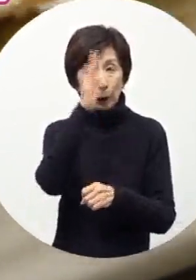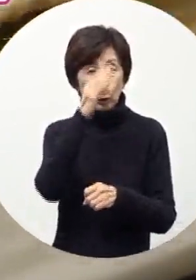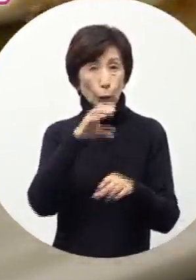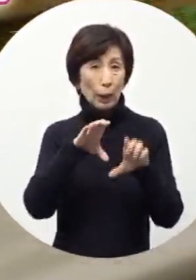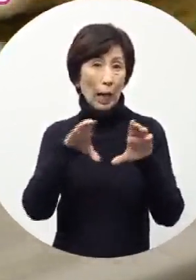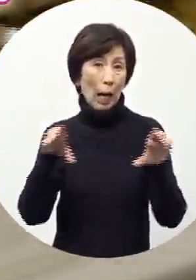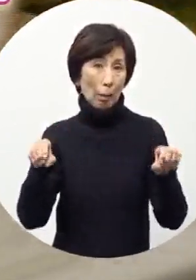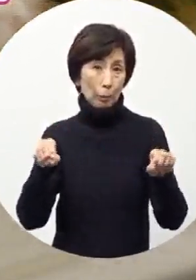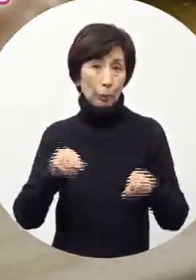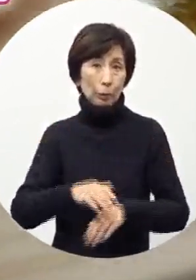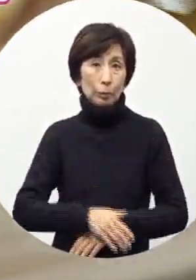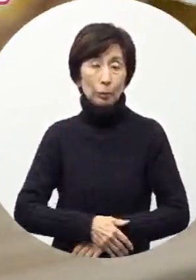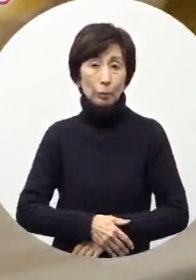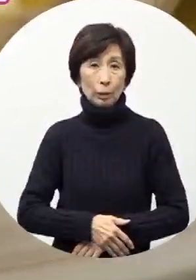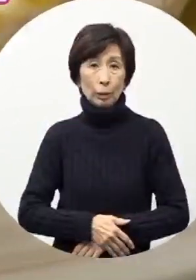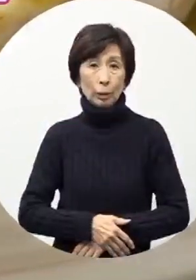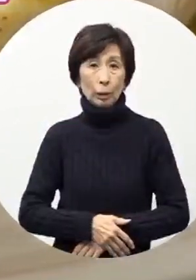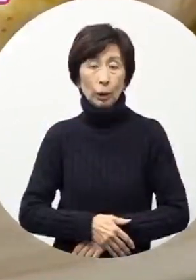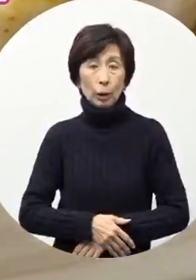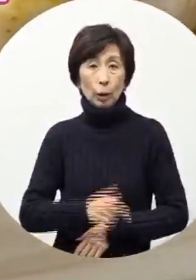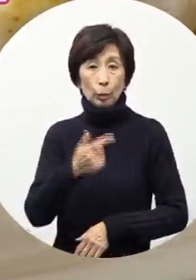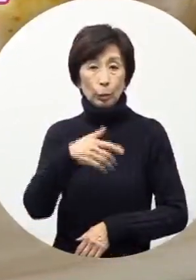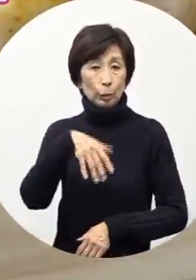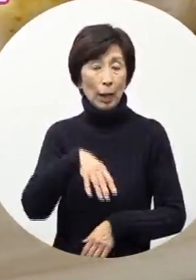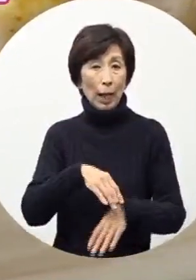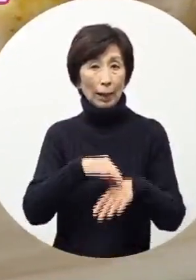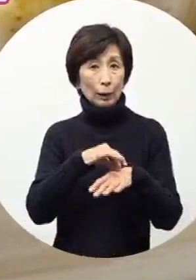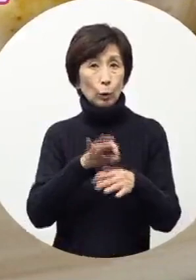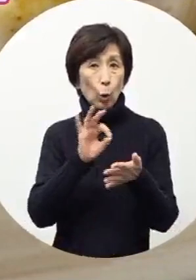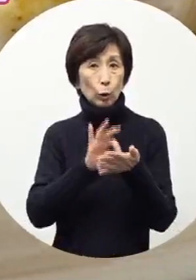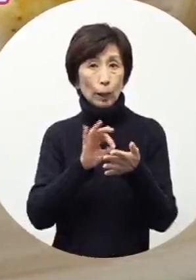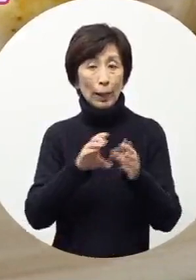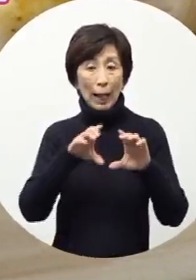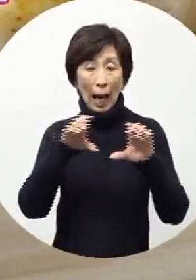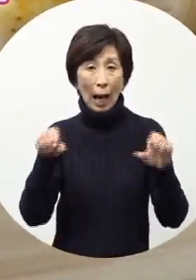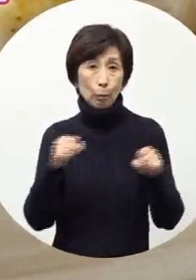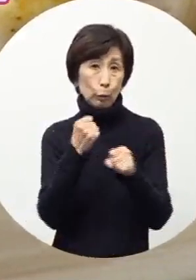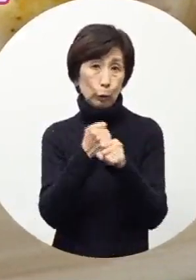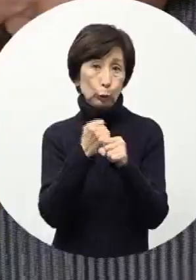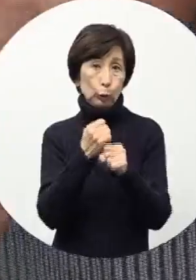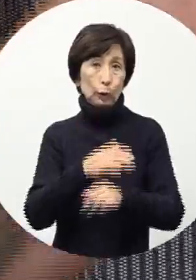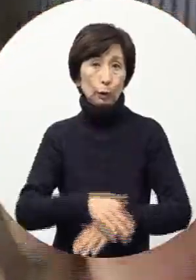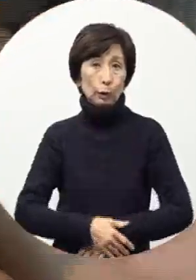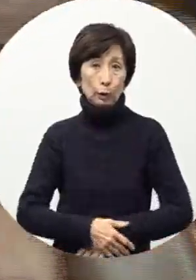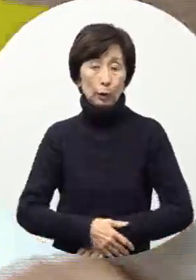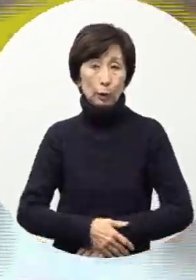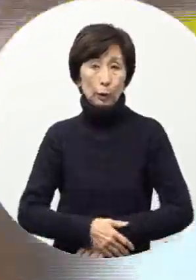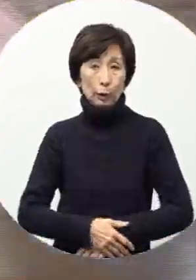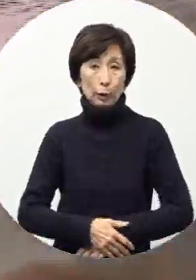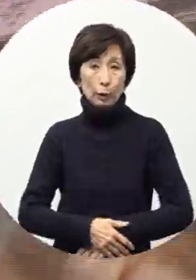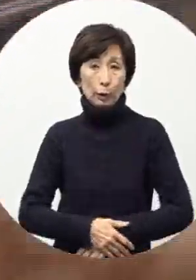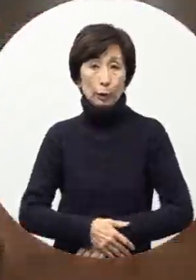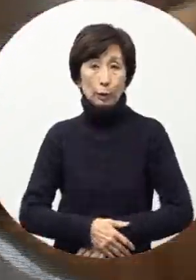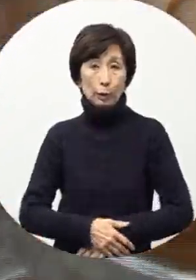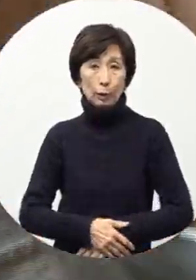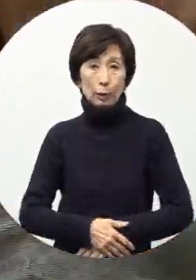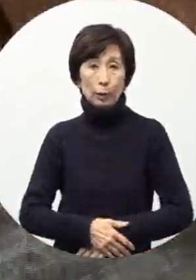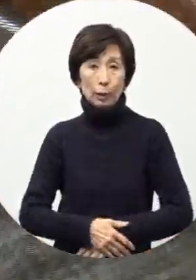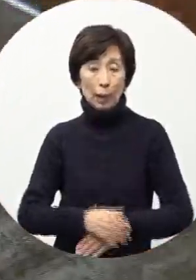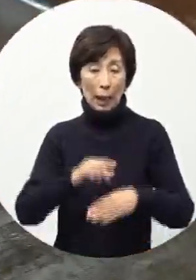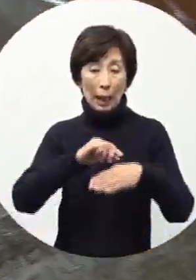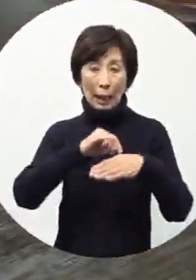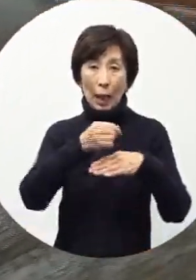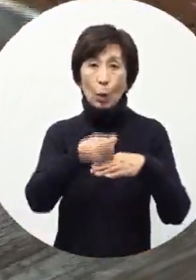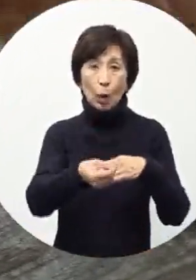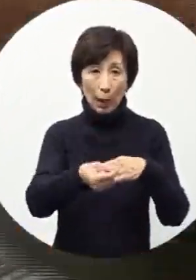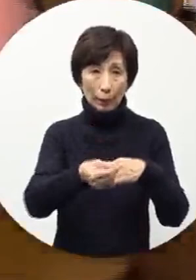に、鶏の胸肉を使ったハム作りをします。 まず鶏の胸肉なんですけど、1枚皮